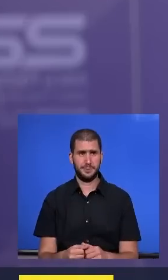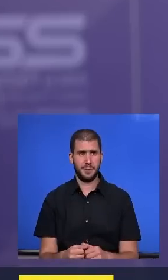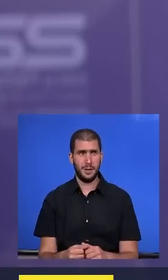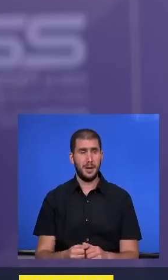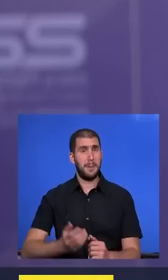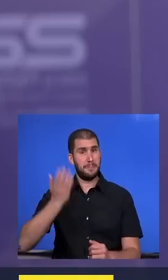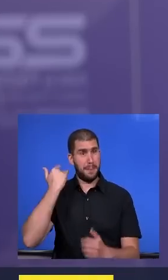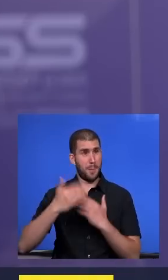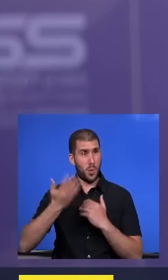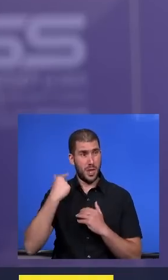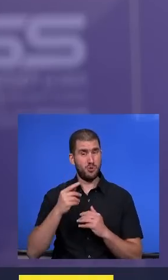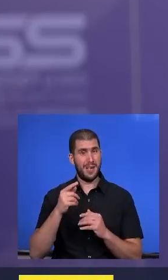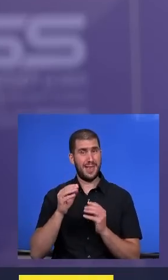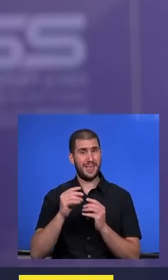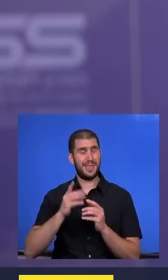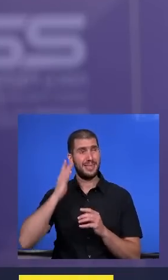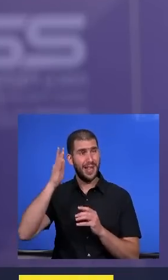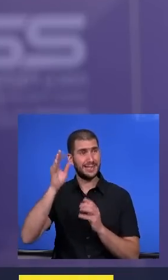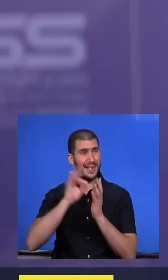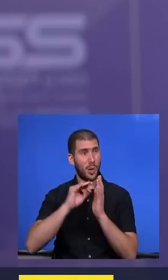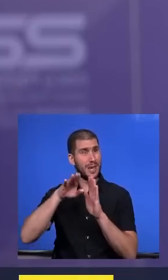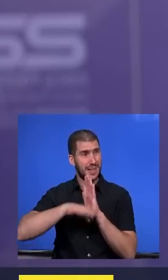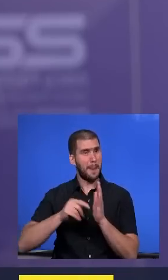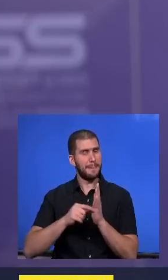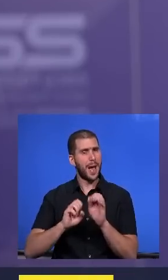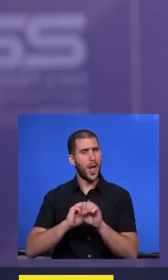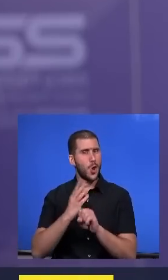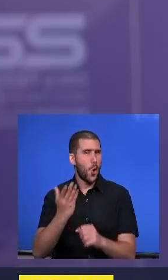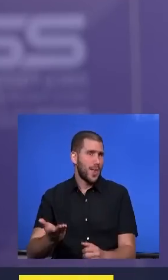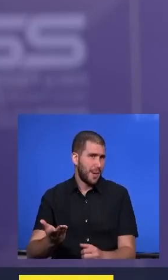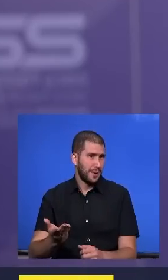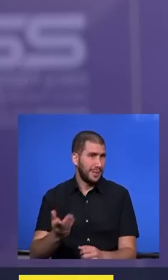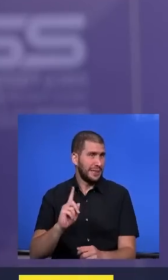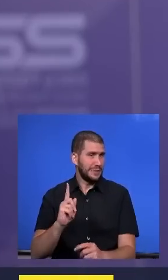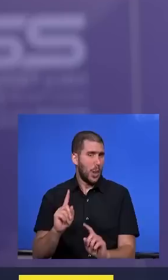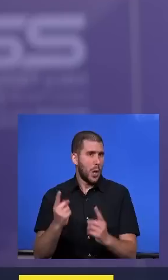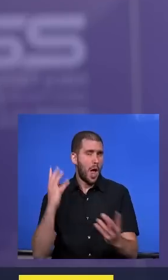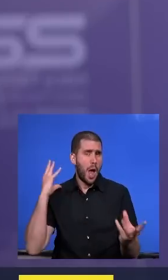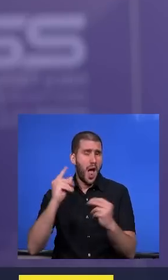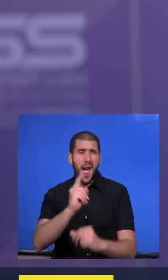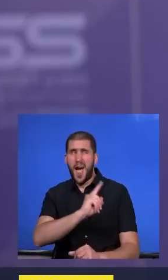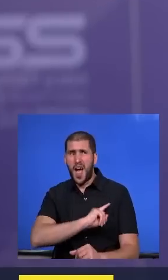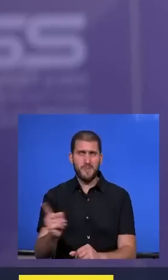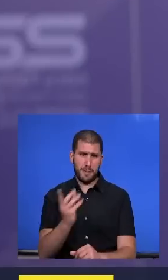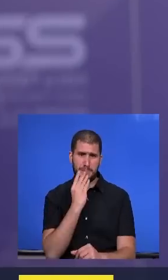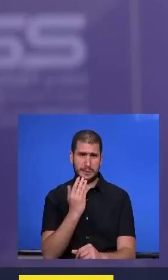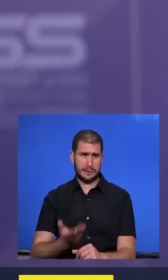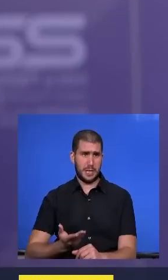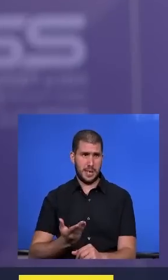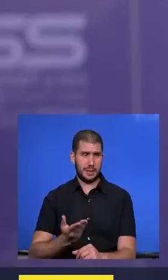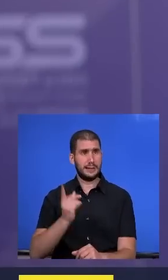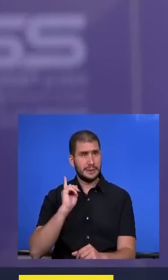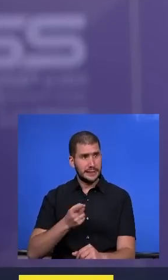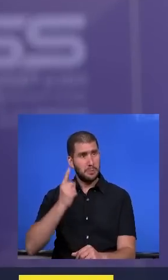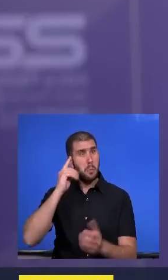הפעם הקודמת שהתחזית הדירוג ירדה, זה היה בגלל הקורונה. אז זה לא קרה אף פעם במדינת ישראל, ואנחנו